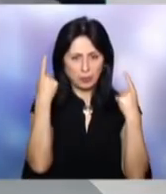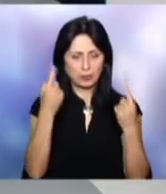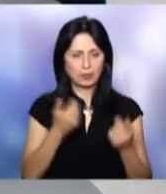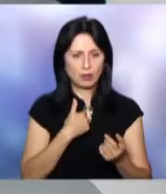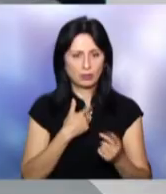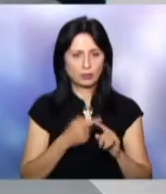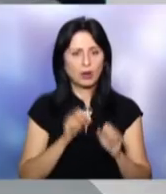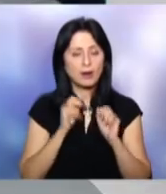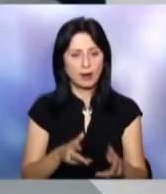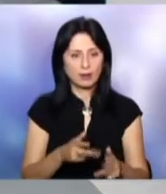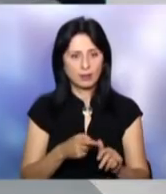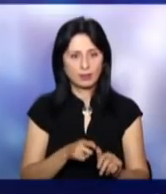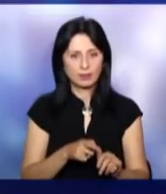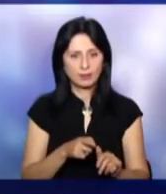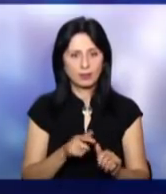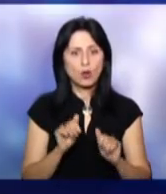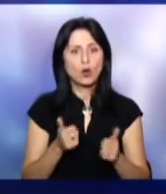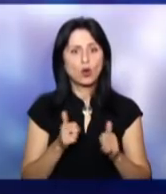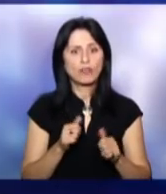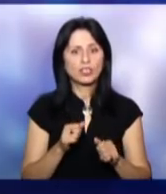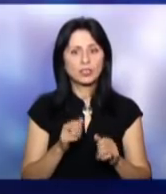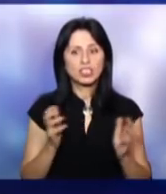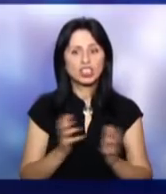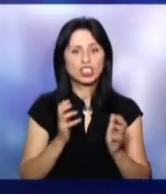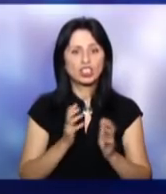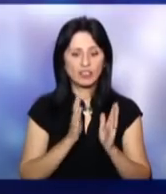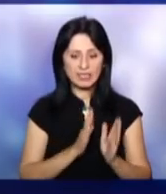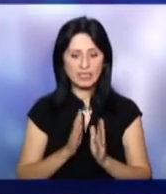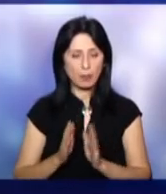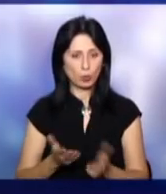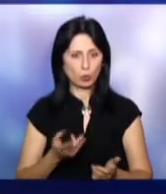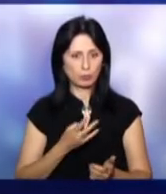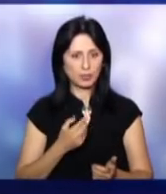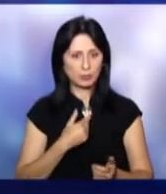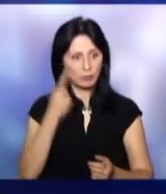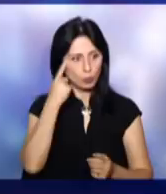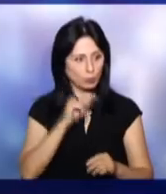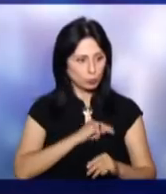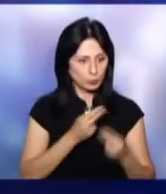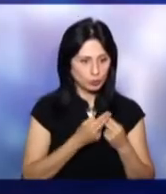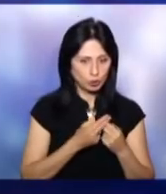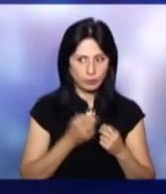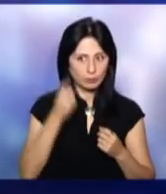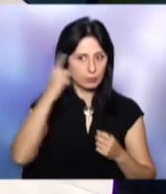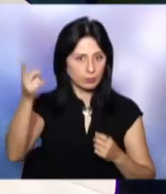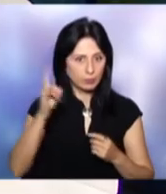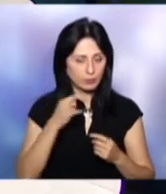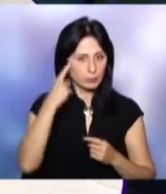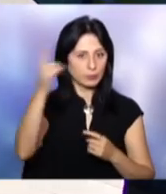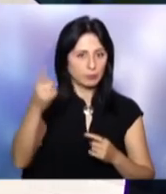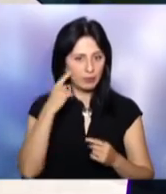დაღწევა და საერთოდ როგორ შევინარჩუნო სტაბილურობა, იმიტომ რომ მე ვფიქრობ და ვგრძნობ კიდევაც, რომ ეს